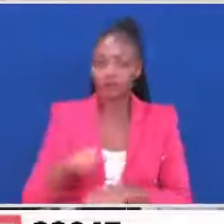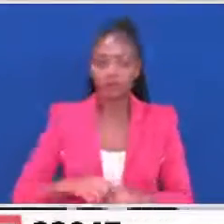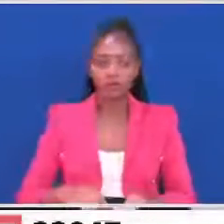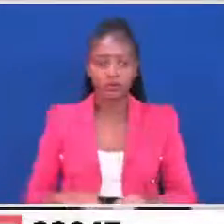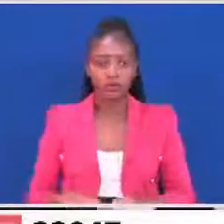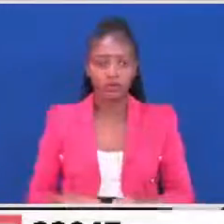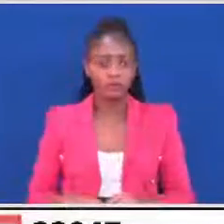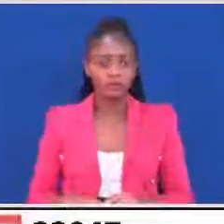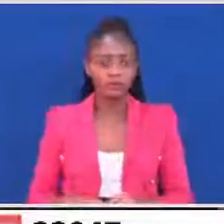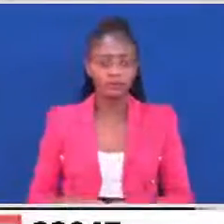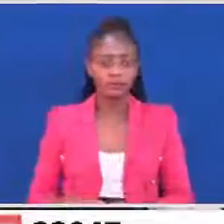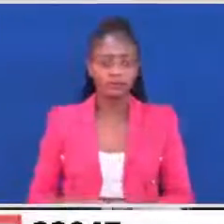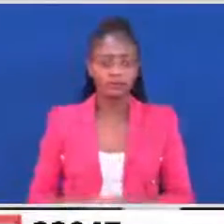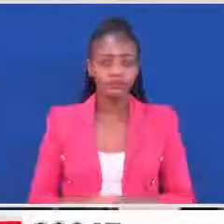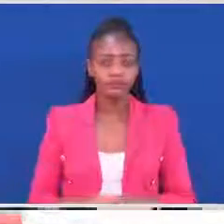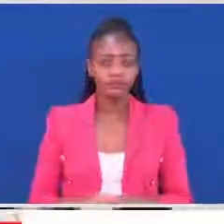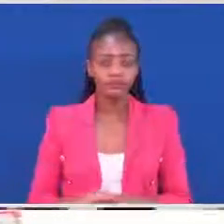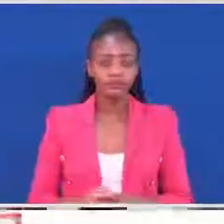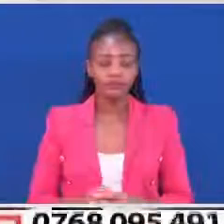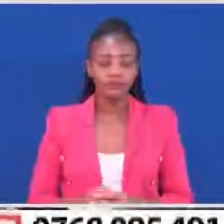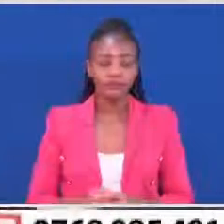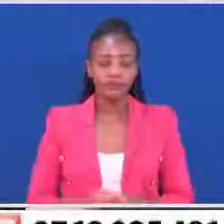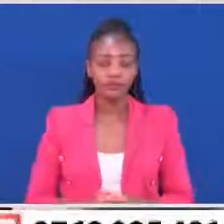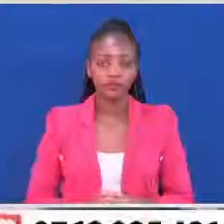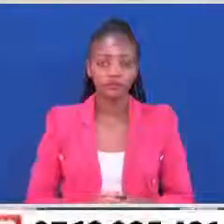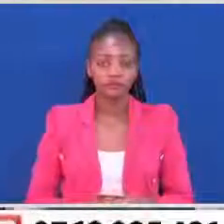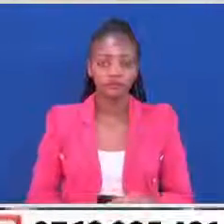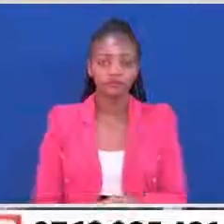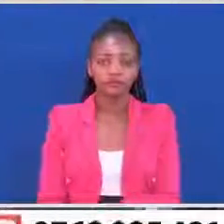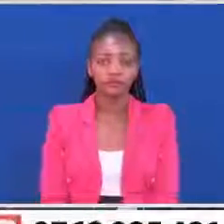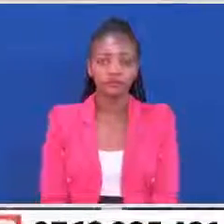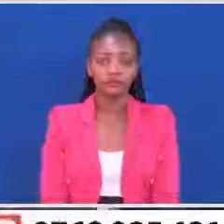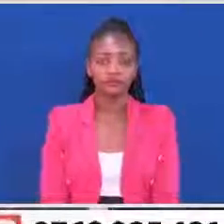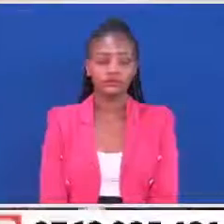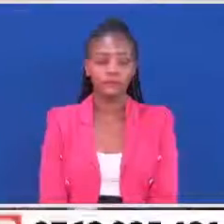what is here on Sir, you have not done. No, Cloren TV